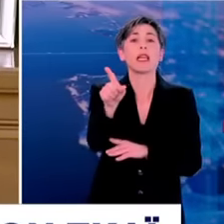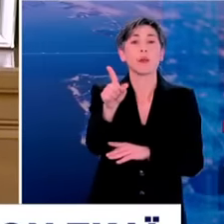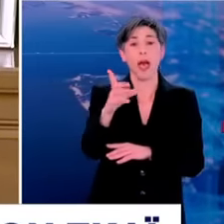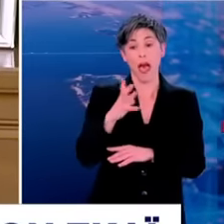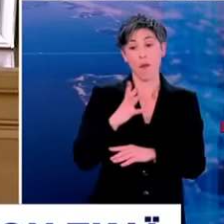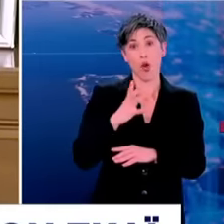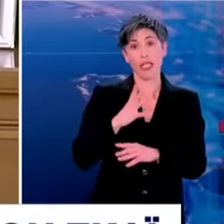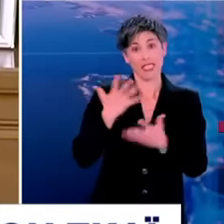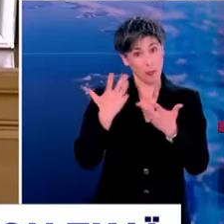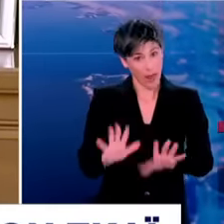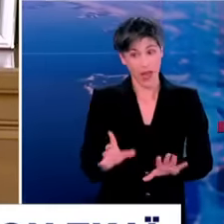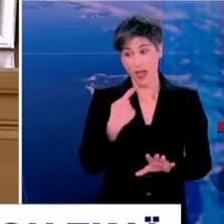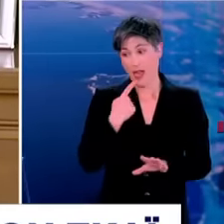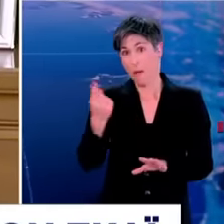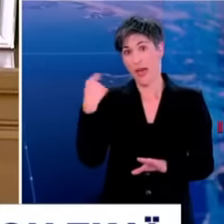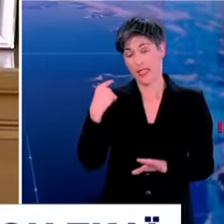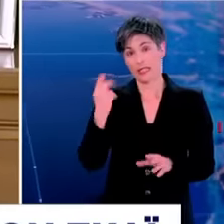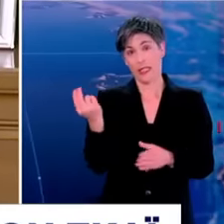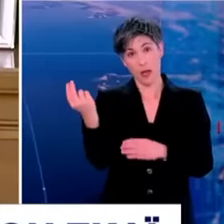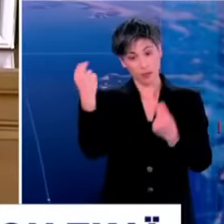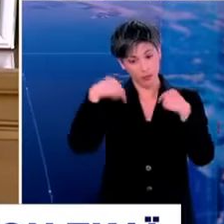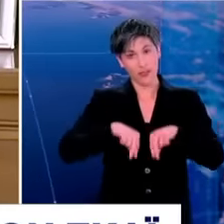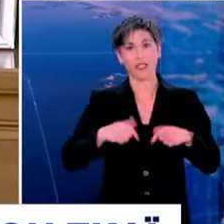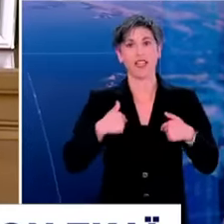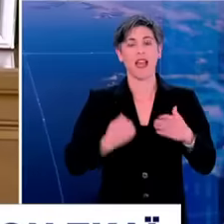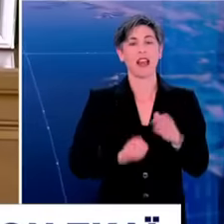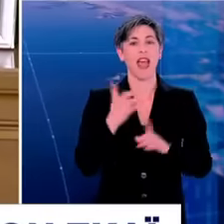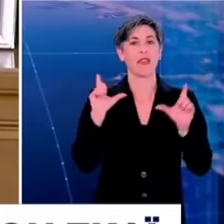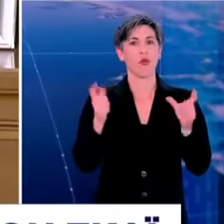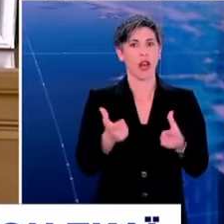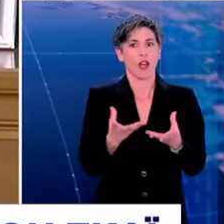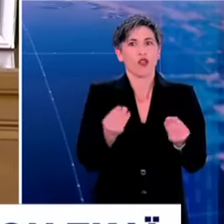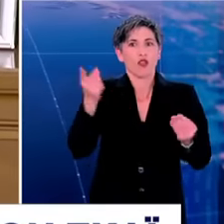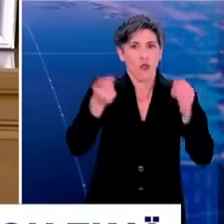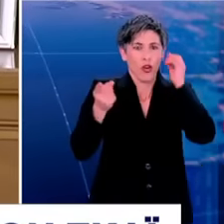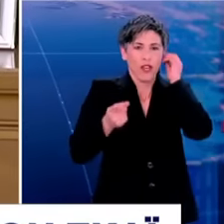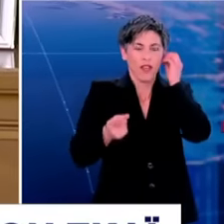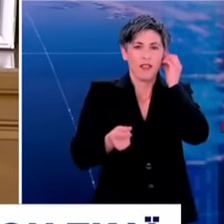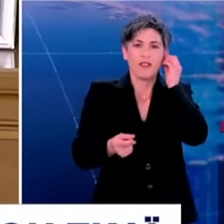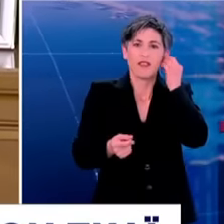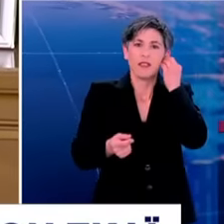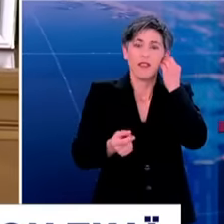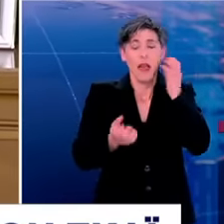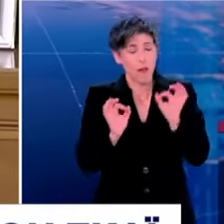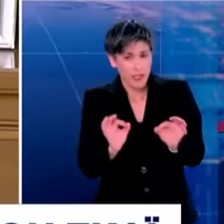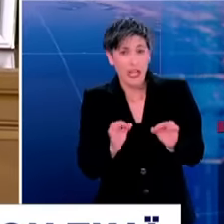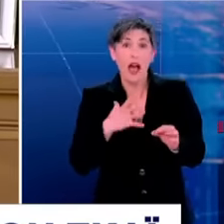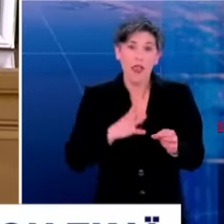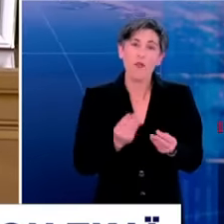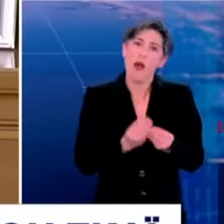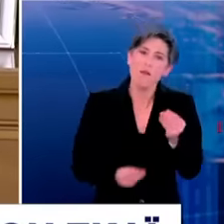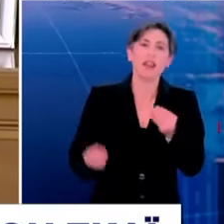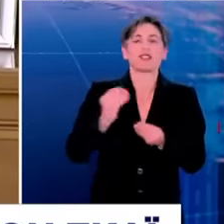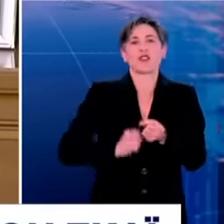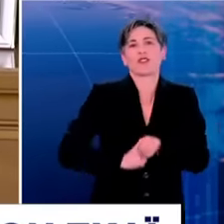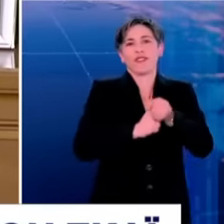εντυπωσιακό αποτέλεσμα της προηγούμενης κάλπης, να δράσει, θα έλεγα, οι ευρωεκλογές, να το ενισχύσουν ακόμα περισσότερο, ναι, χρειαζόμαστε και ένα καλό αποτέλεσμα